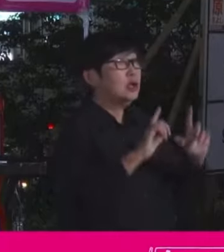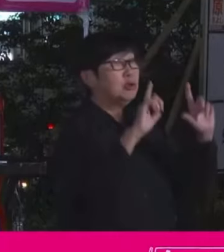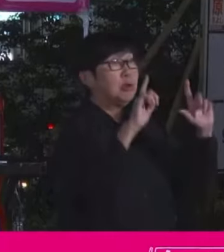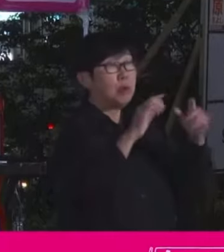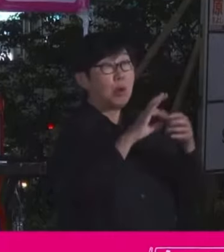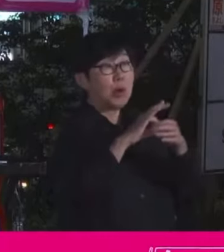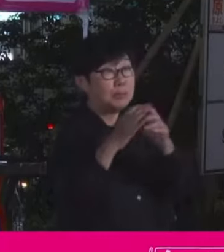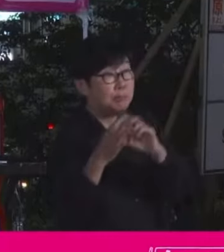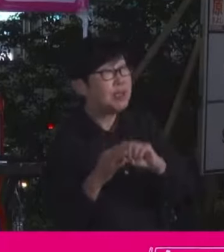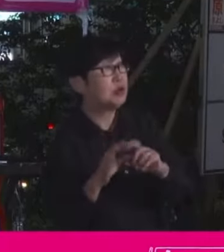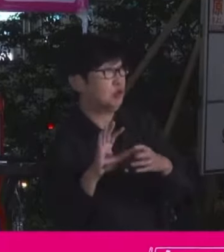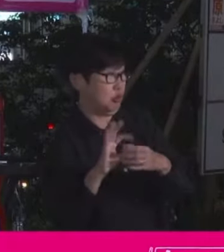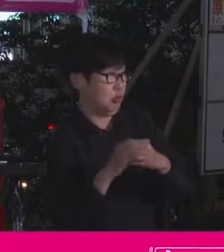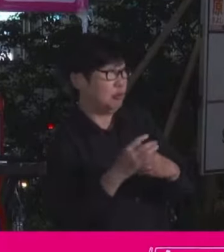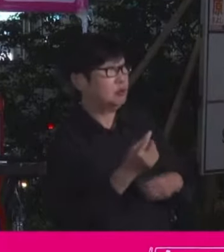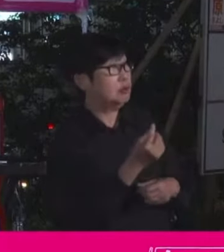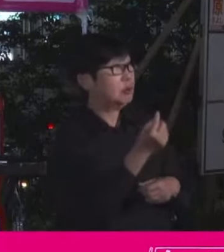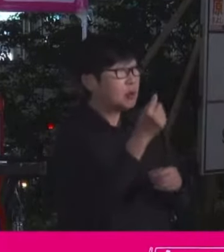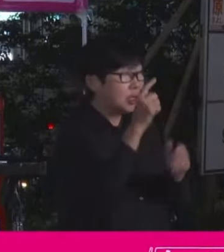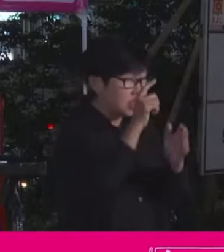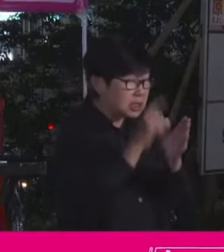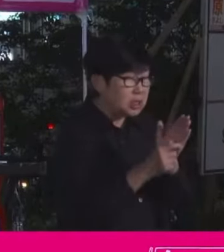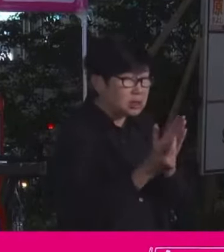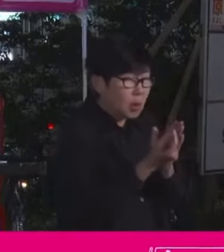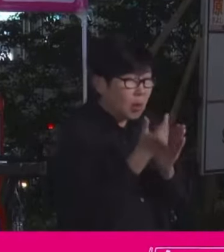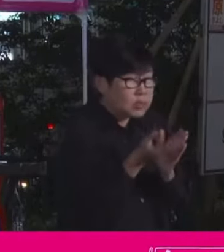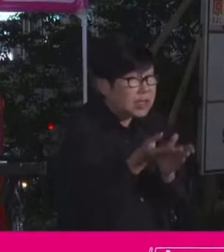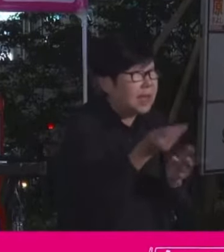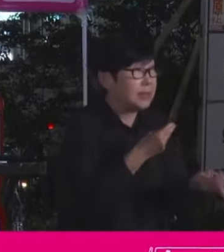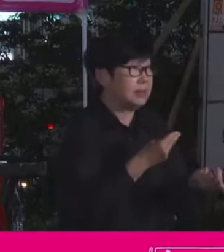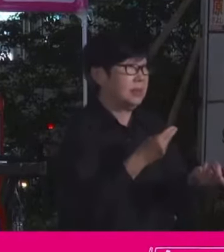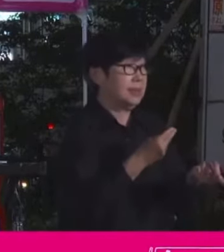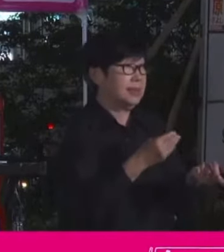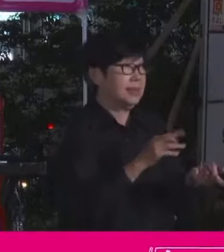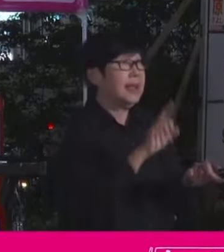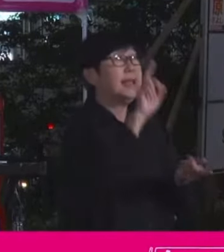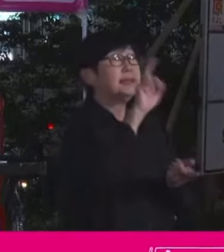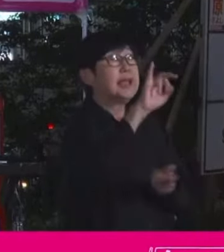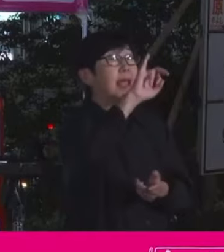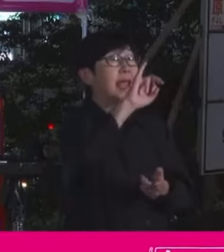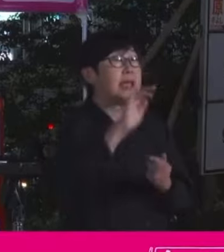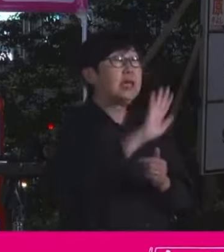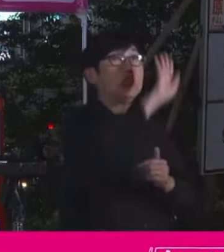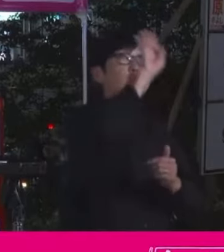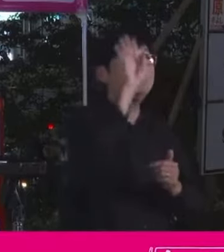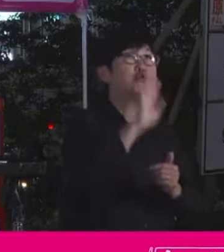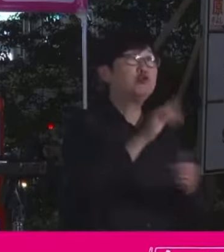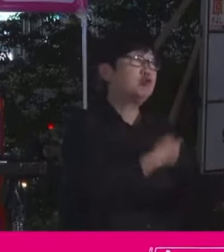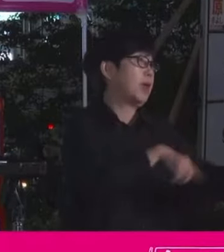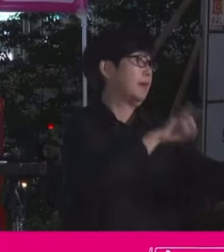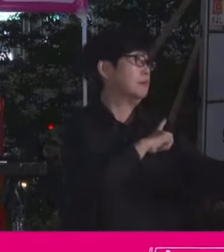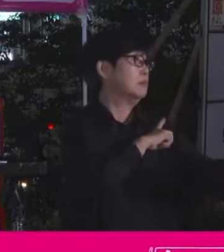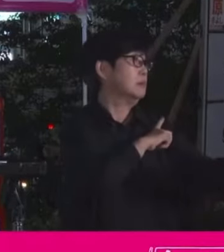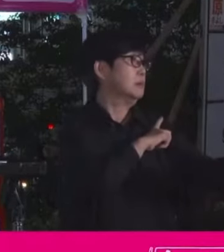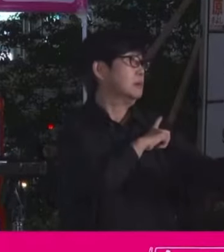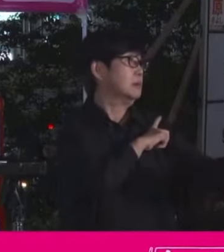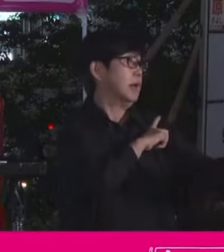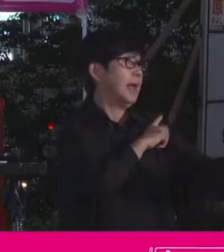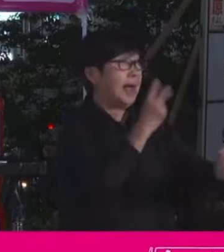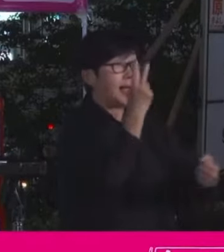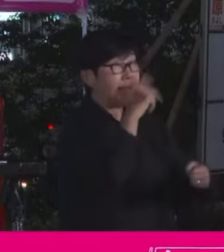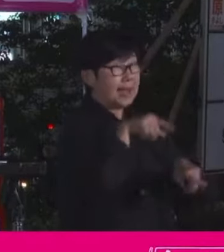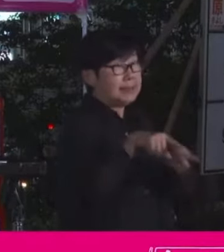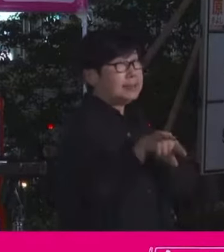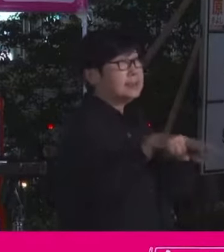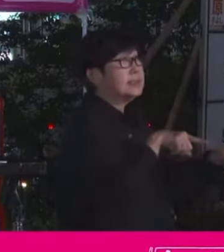でますでしょ旅客機がね。でも基本的に制空権、管制権はアメリカが持ってるわけです。アメリ